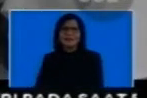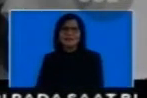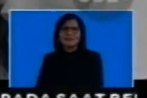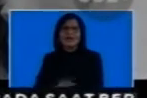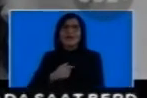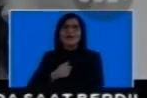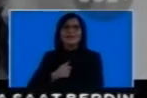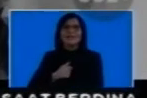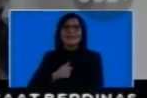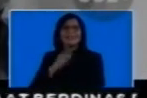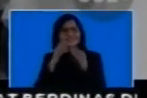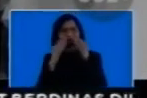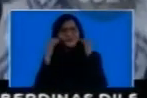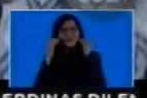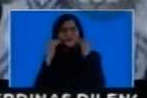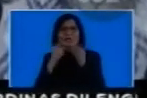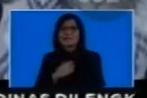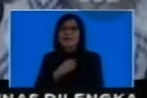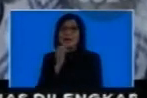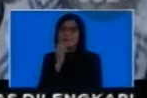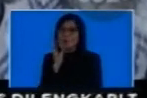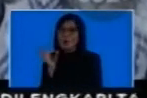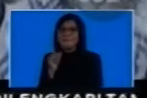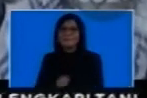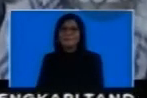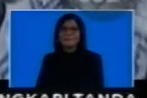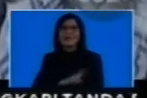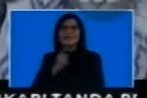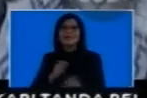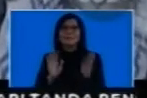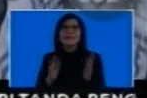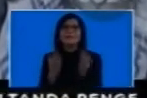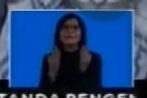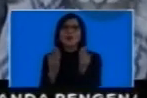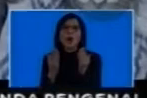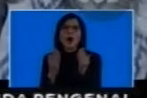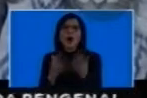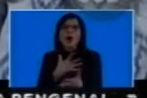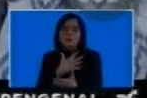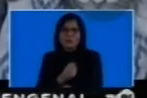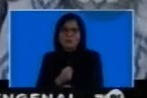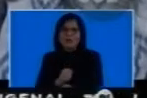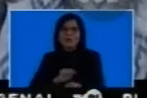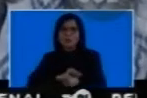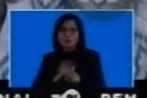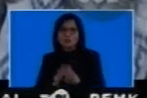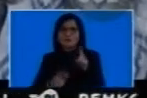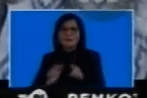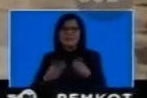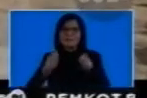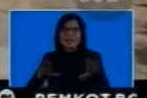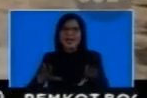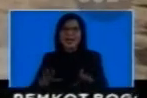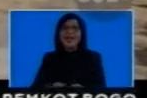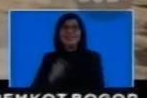saya. Dan saya pun hanya tersenyum dan menjawab, "Kita banyak berdoa. Semoga virus ini hilang